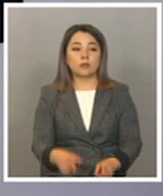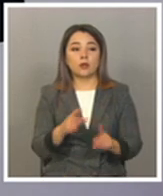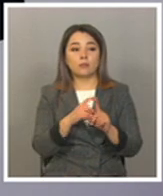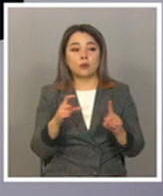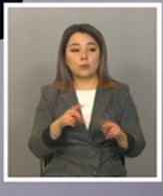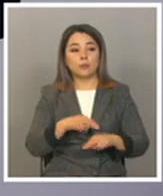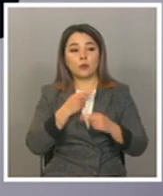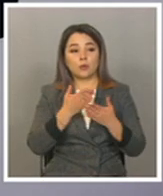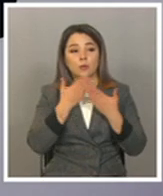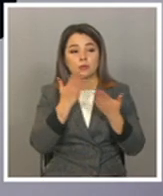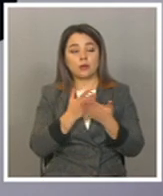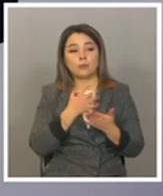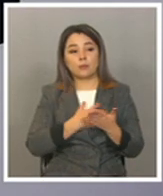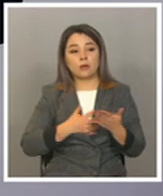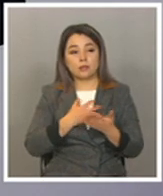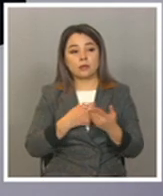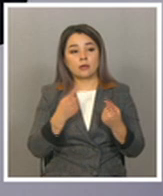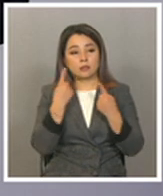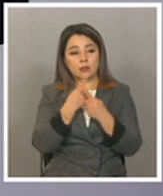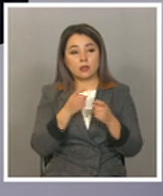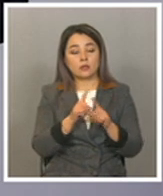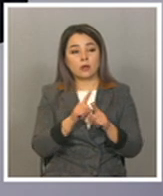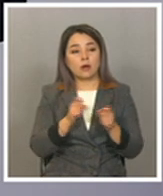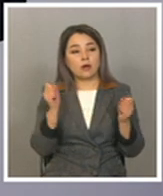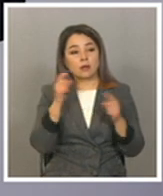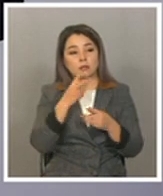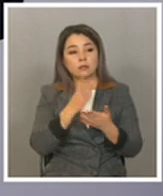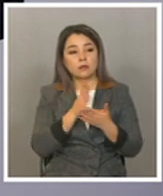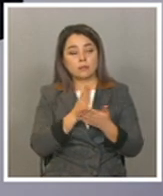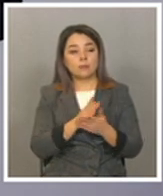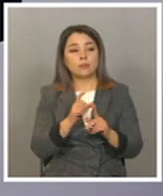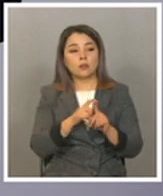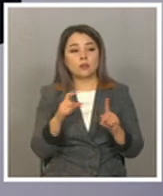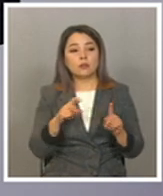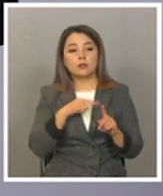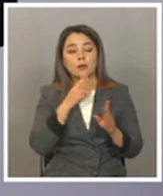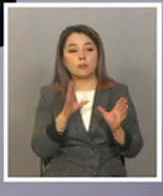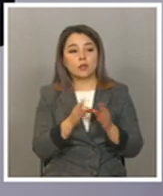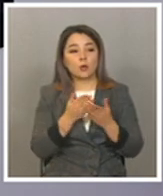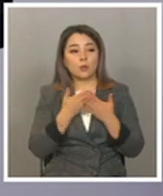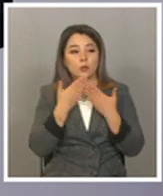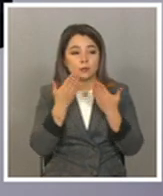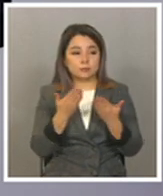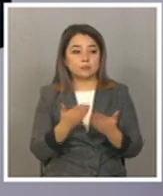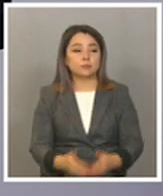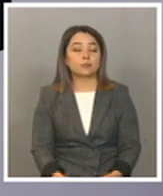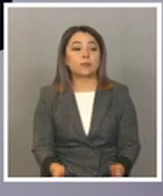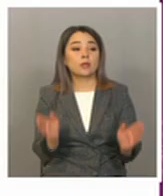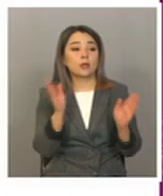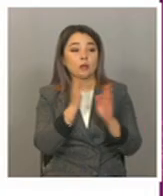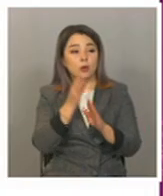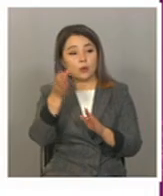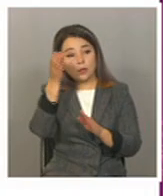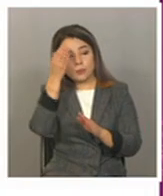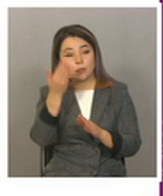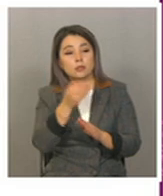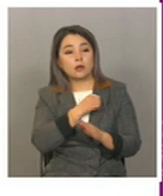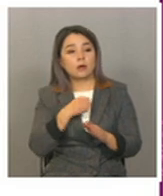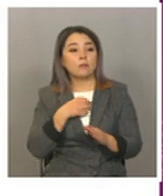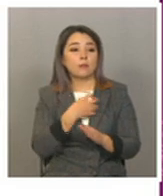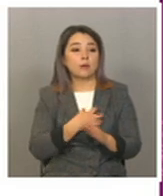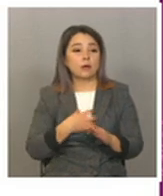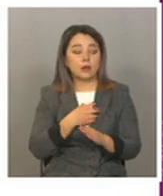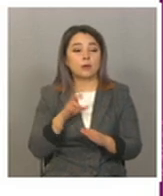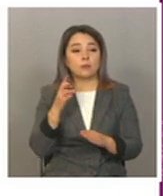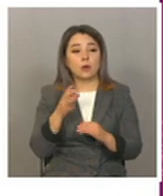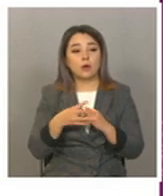негізгі деректерді анықтаңыз. Мәтінді бірге оқиық. Экология ғылымы ең маңызды